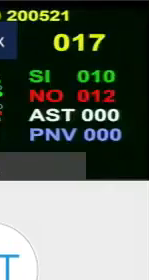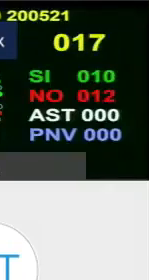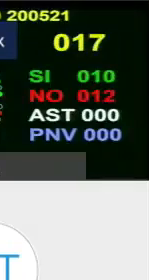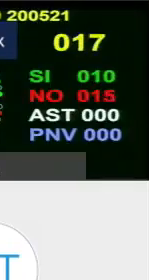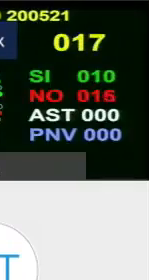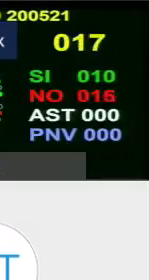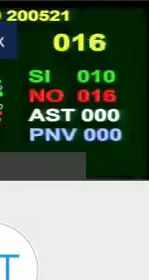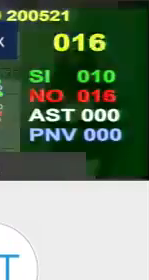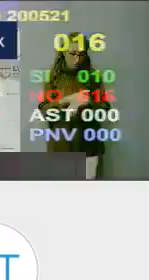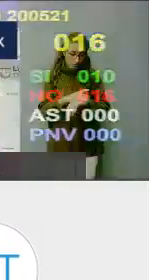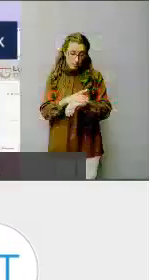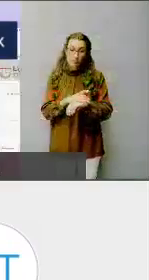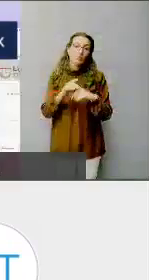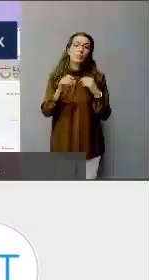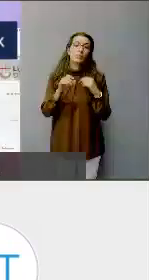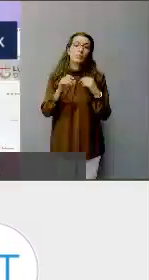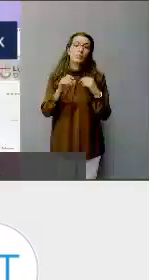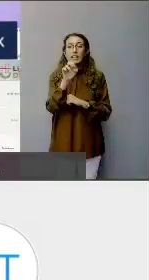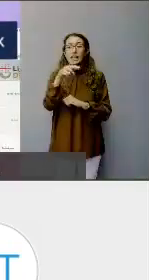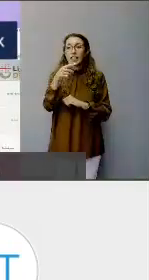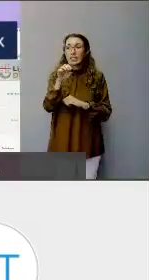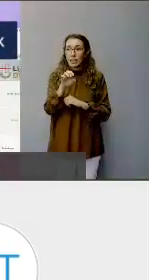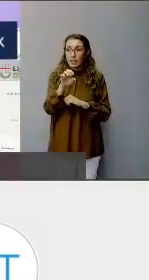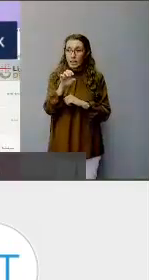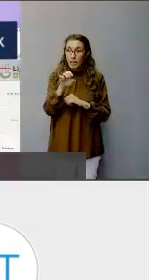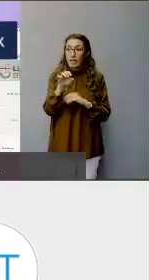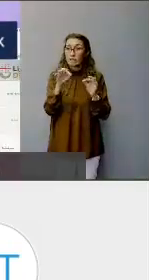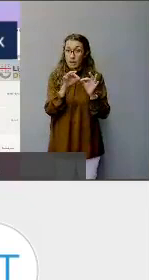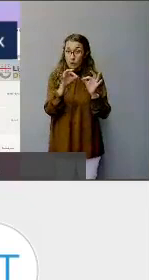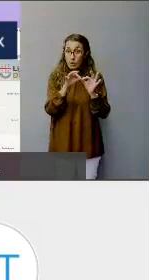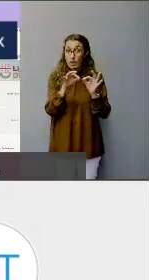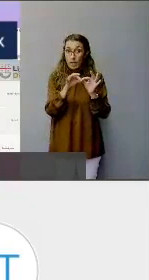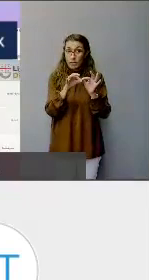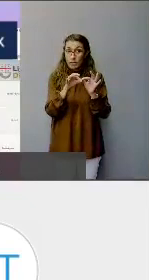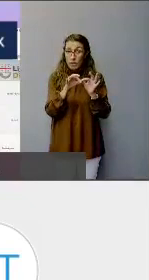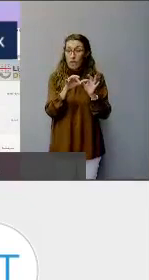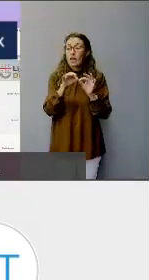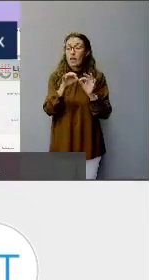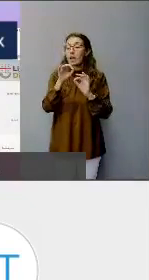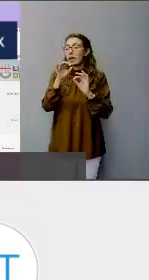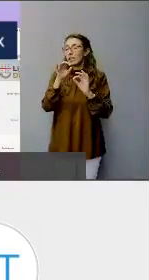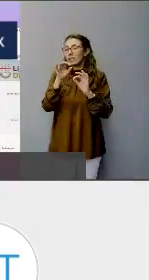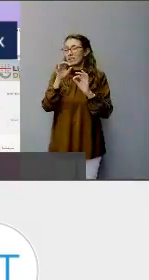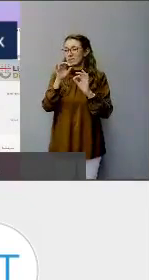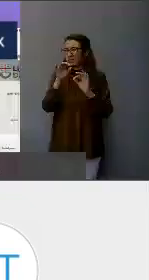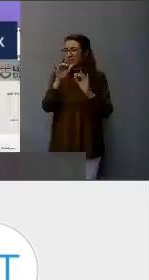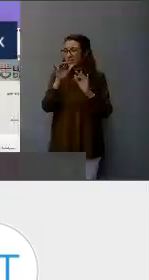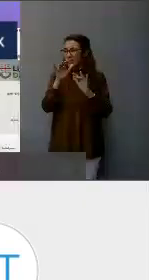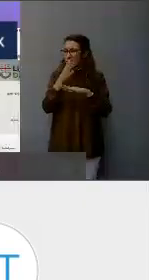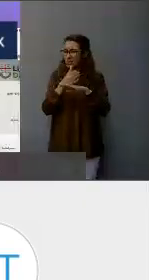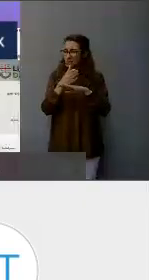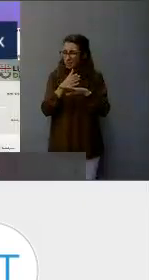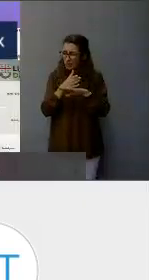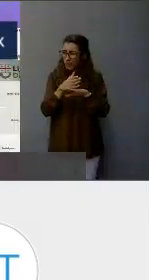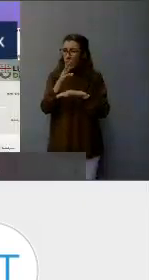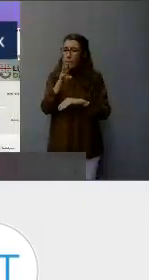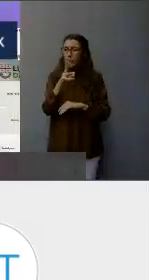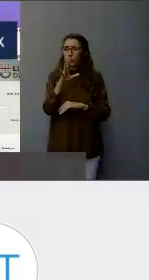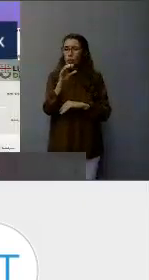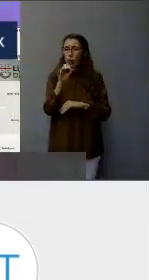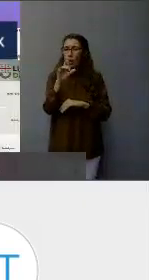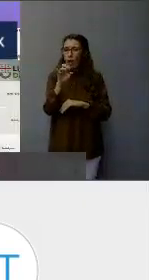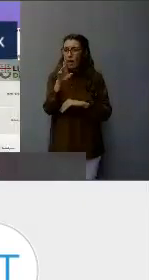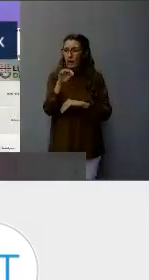da remoto sul numero revole 15 favorevole il consigliere avvenente consigliera